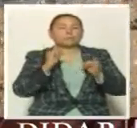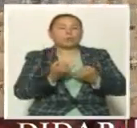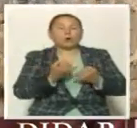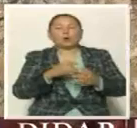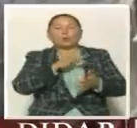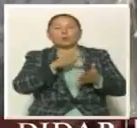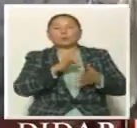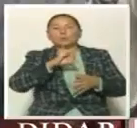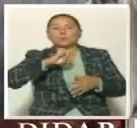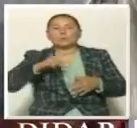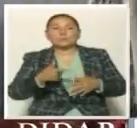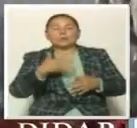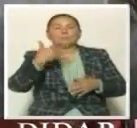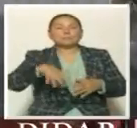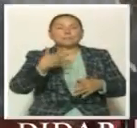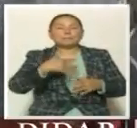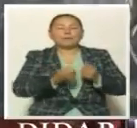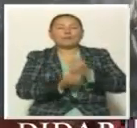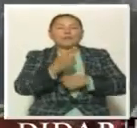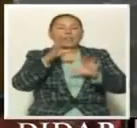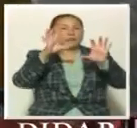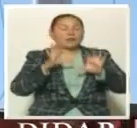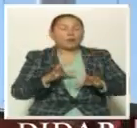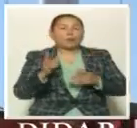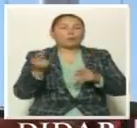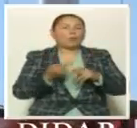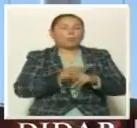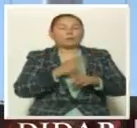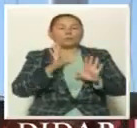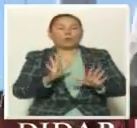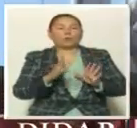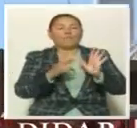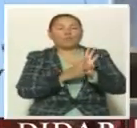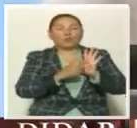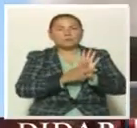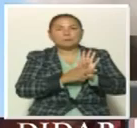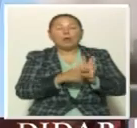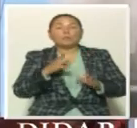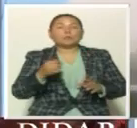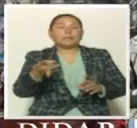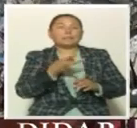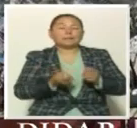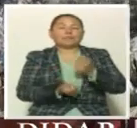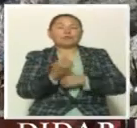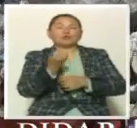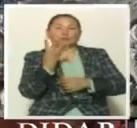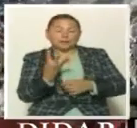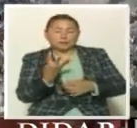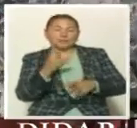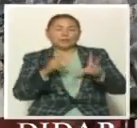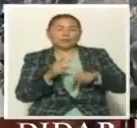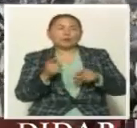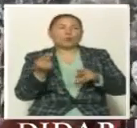акимат Жаноузена. Из 50 выявленных свалок ликвидировано 28. В Мунайлинском районе из выявленных 14